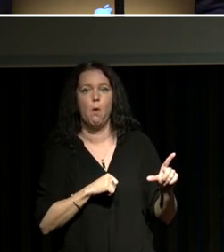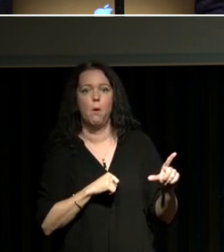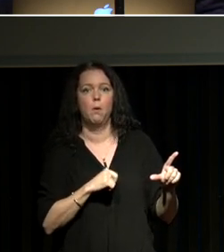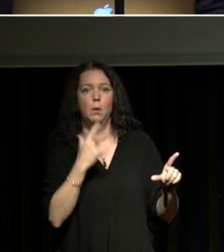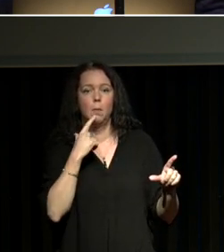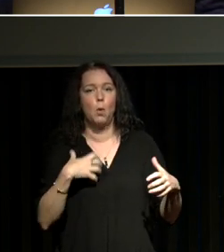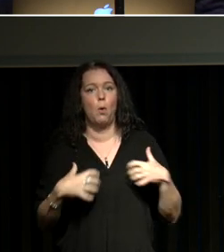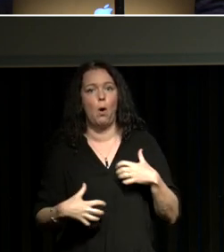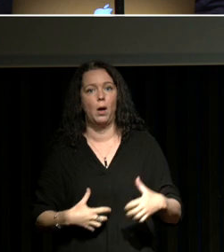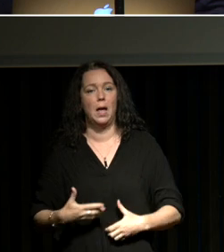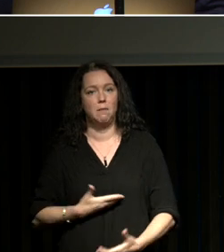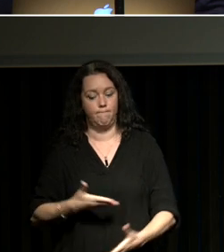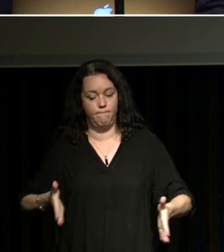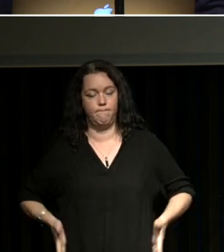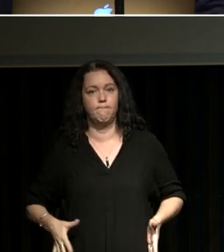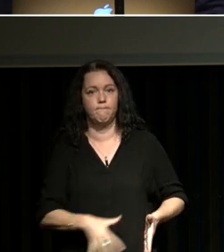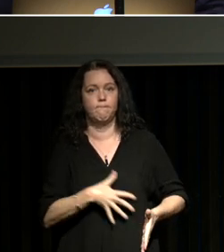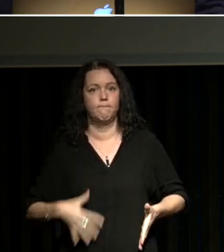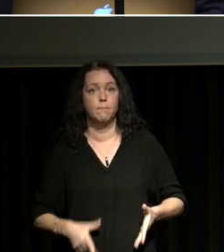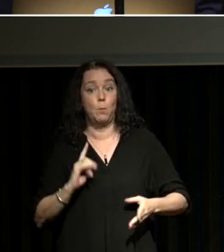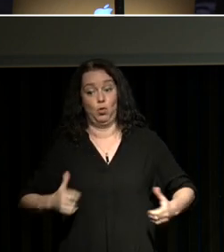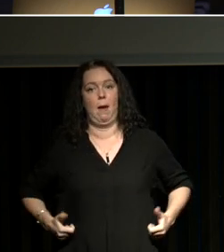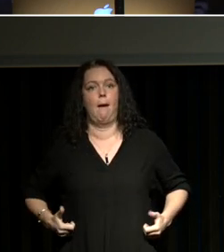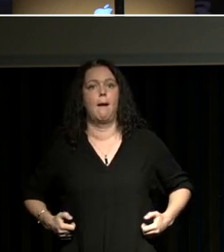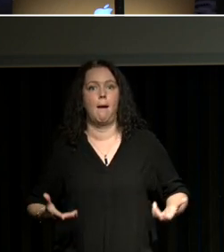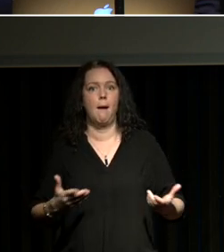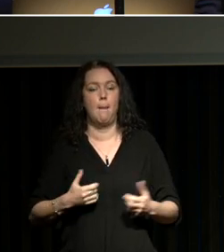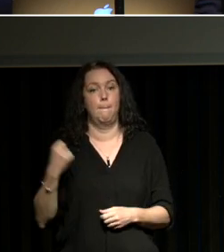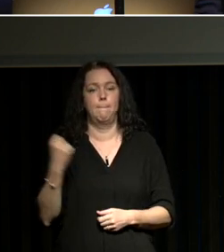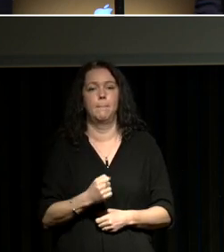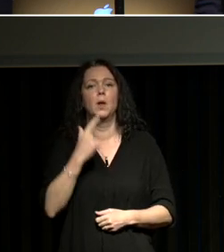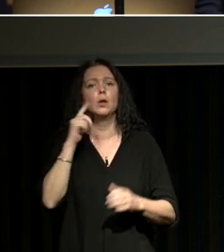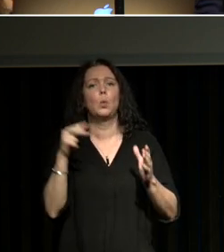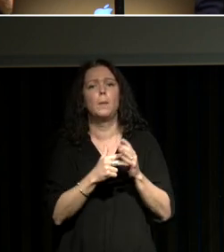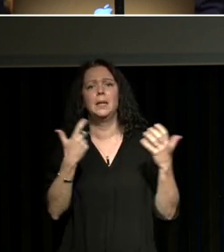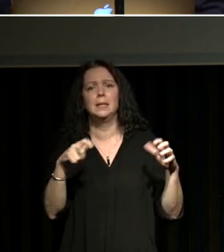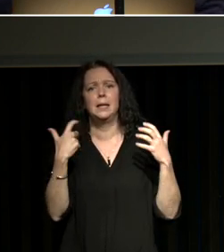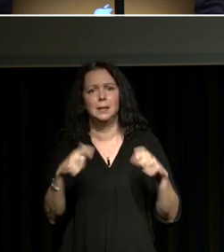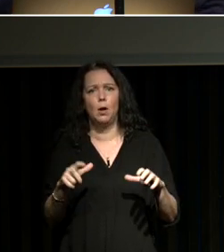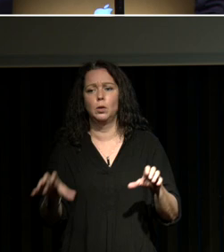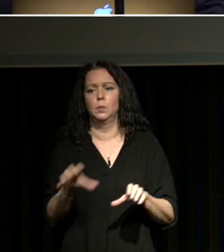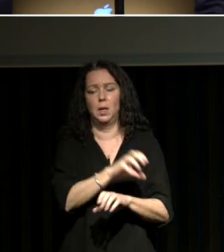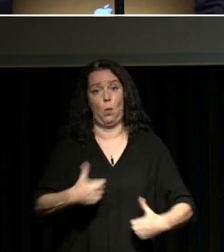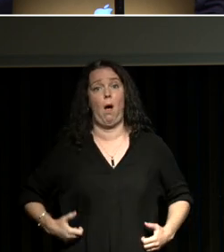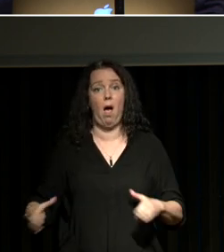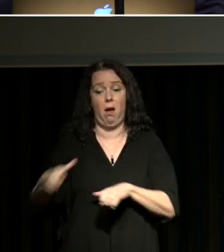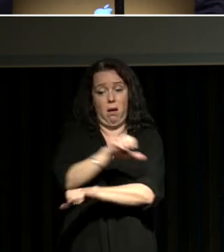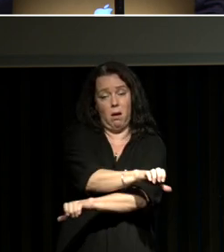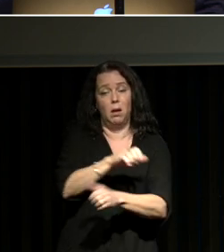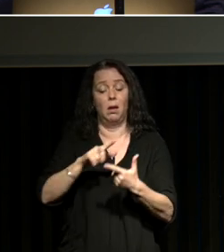des organes abdominaux, et en particulier au niveau du rein, puisque vous voyez qu'on est passé de 3700 transplantations rénales